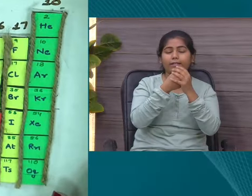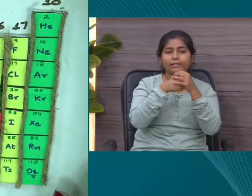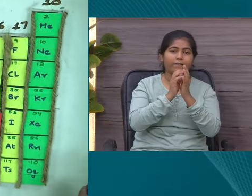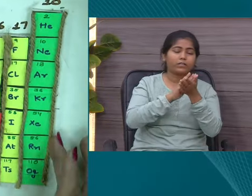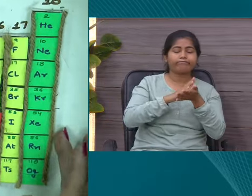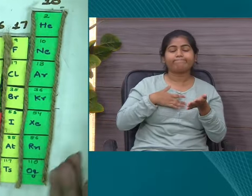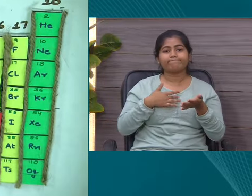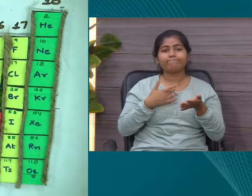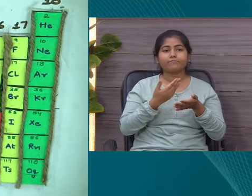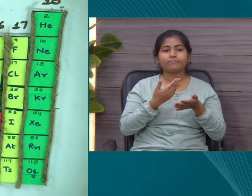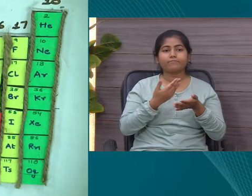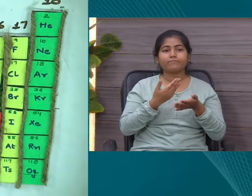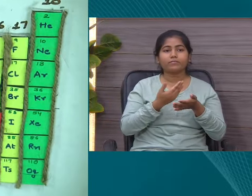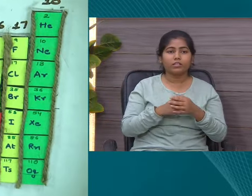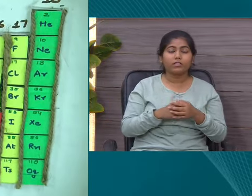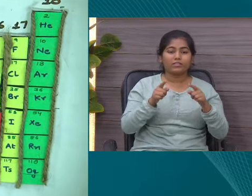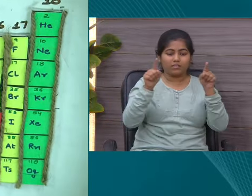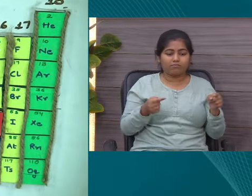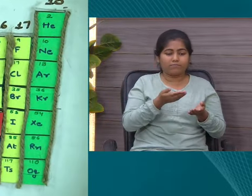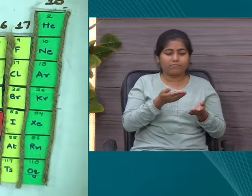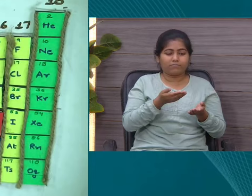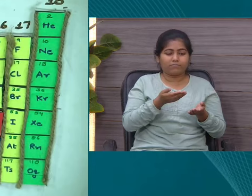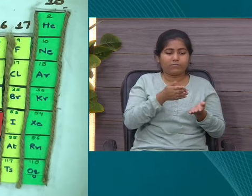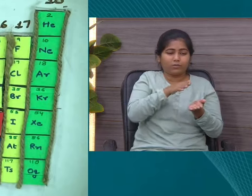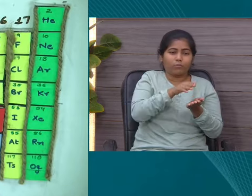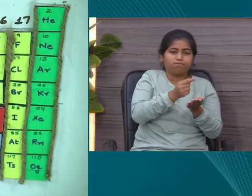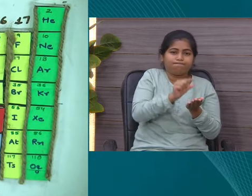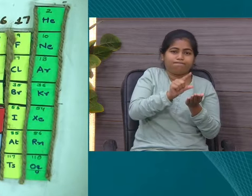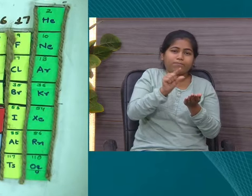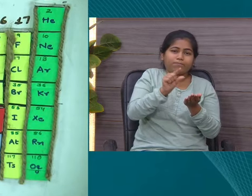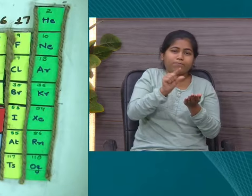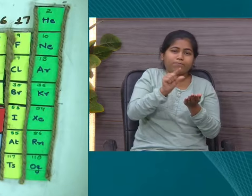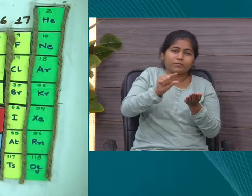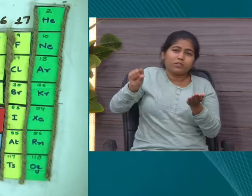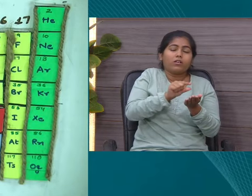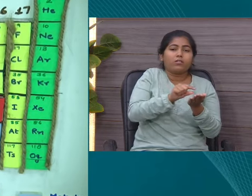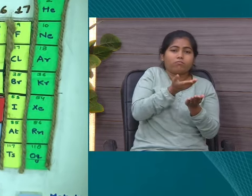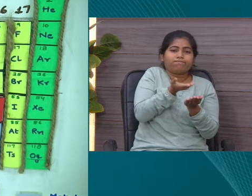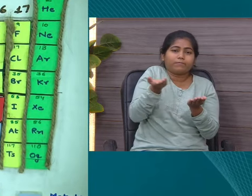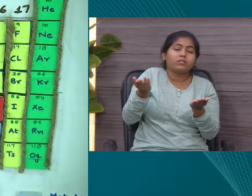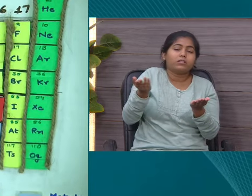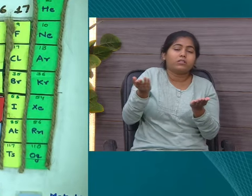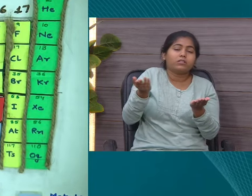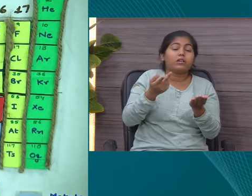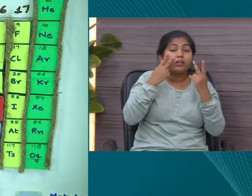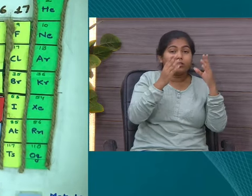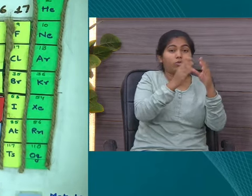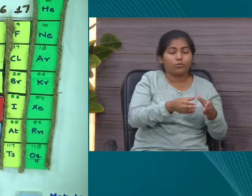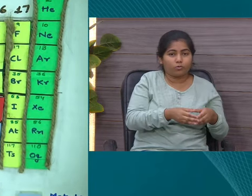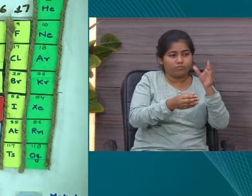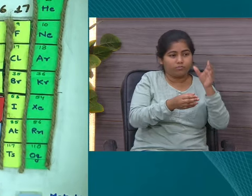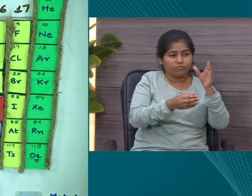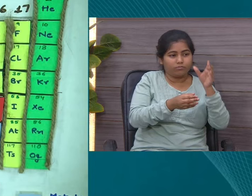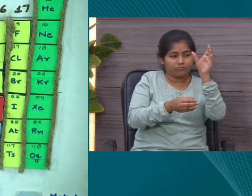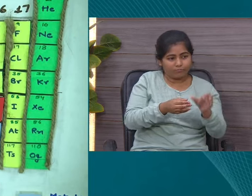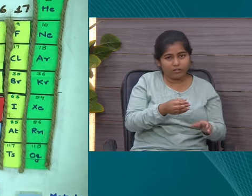पीरियोडिक टेबल को थोड़ा रेज्ड बनाया है, आप छूकर इसको देख सकते हैं, यू कैन फील। और यहाँ पर ये जो ग्रुप्स थे मैंने आपको बताया, जो वर्टिकल कॉलम्स